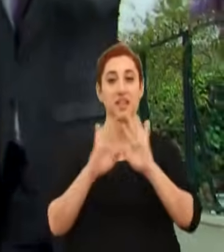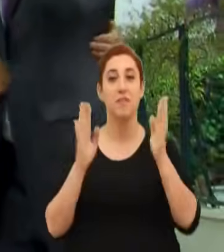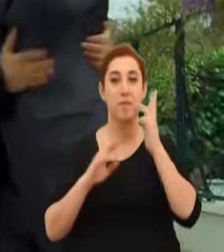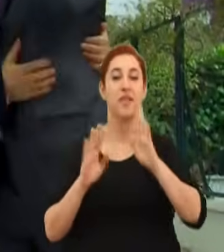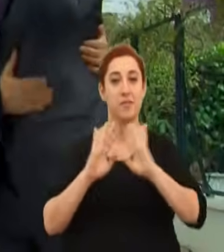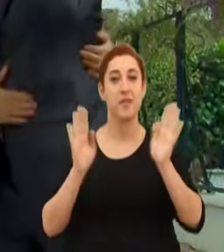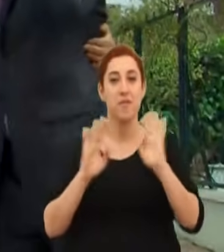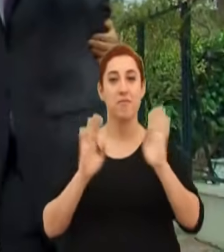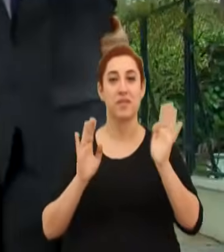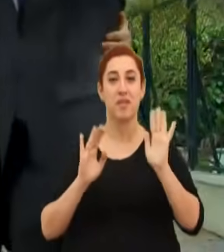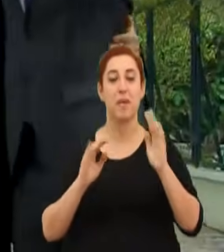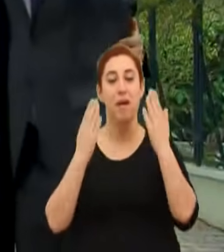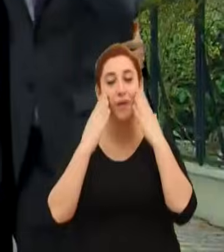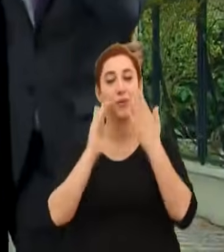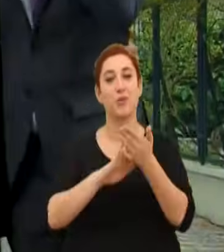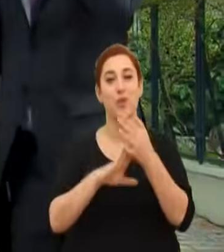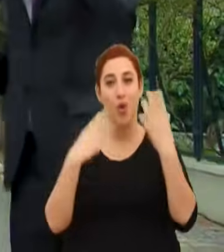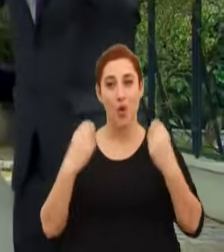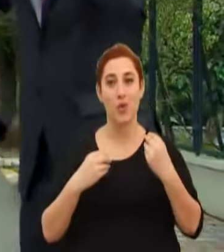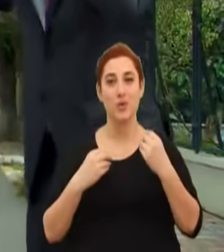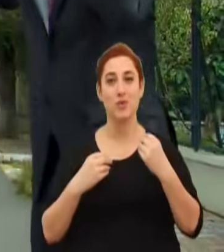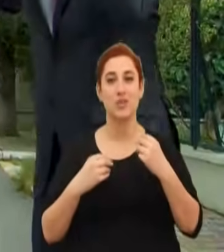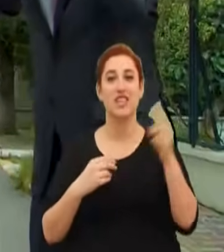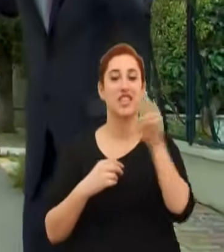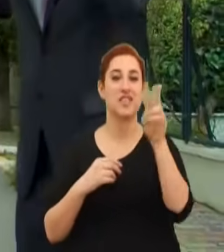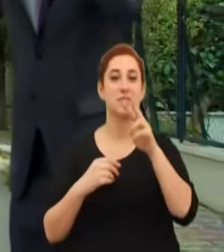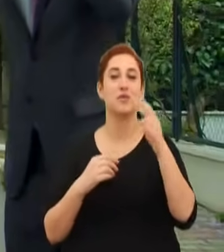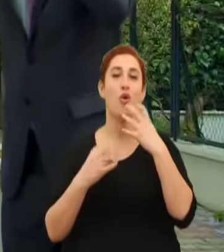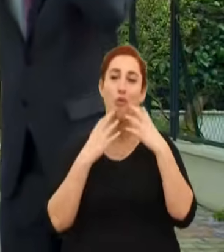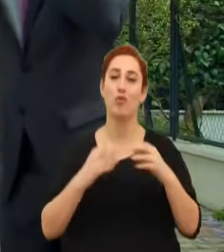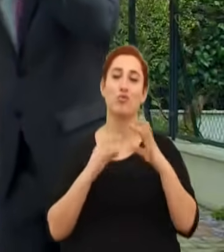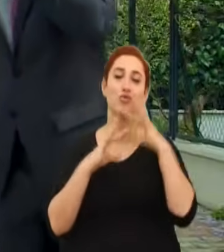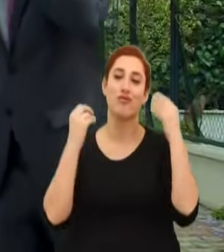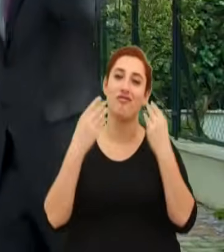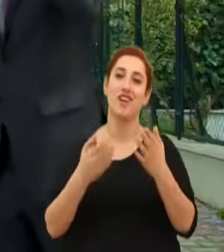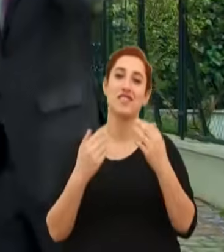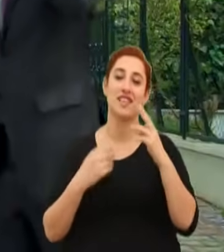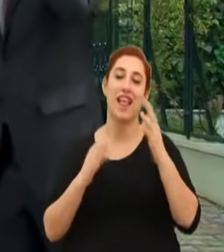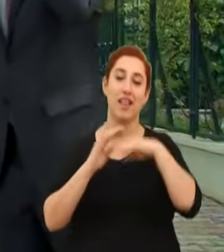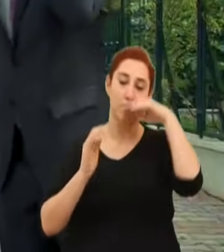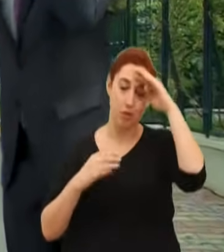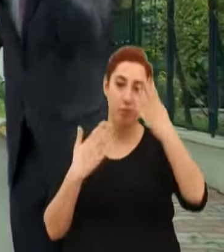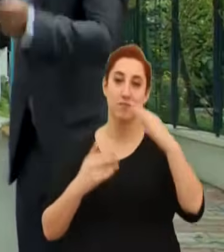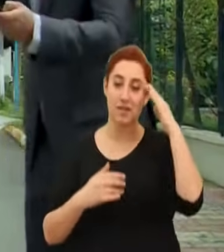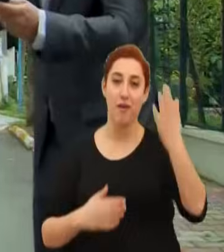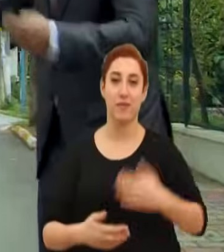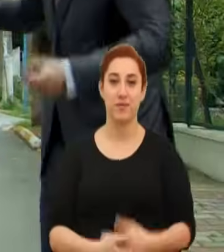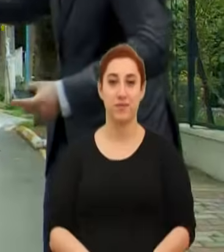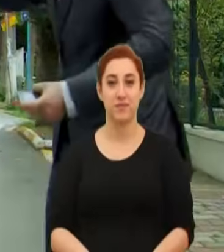Tamam efendim. Tamam. Hayırlı uğurlu olsun. İki çiftimize de bir ömür boyu mutluluklar diliyoruz efendim. Ellerinizden öperiz. Sağ